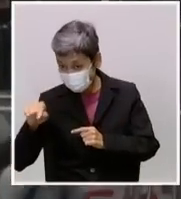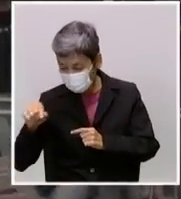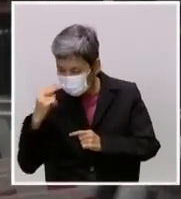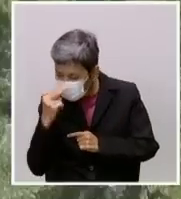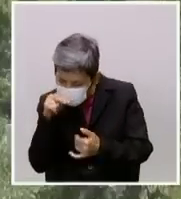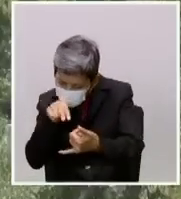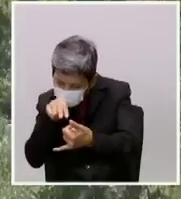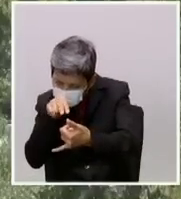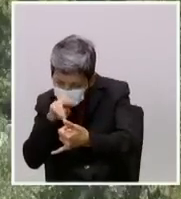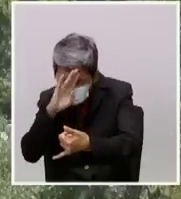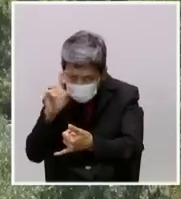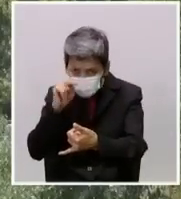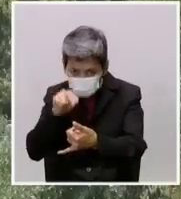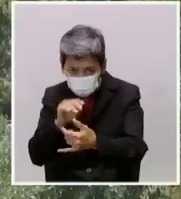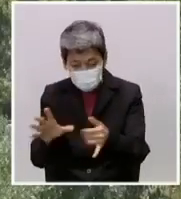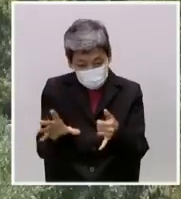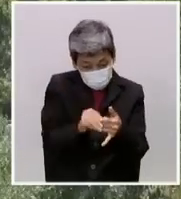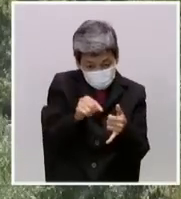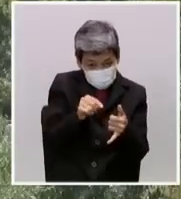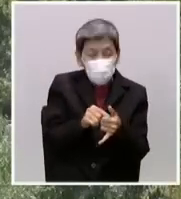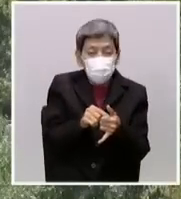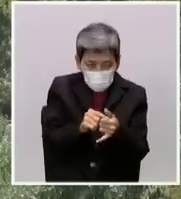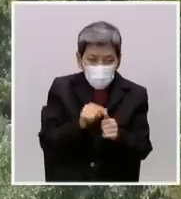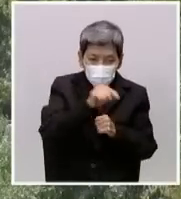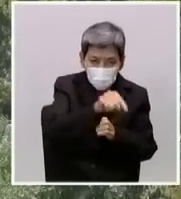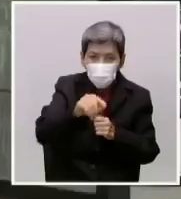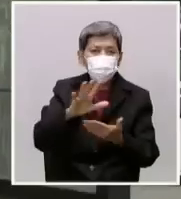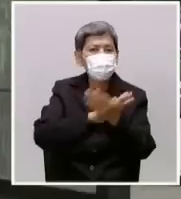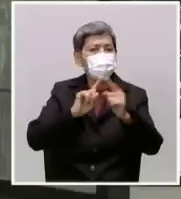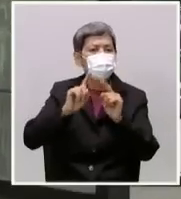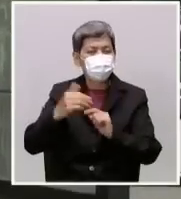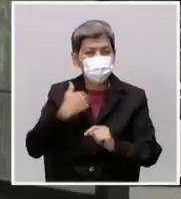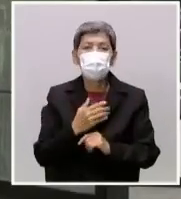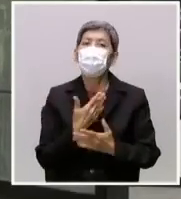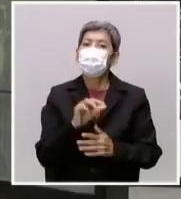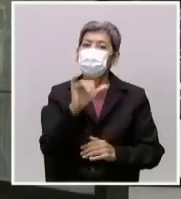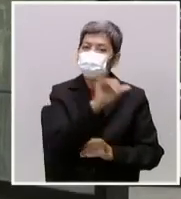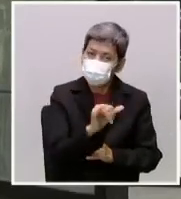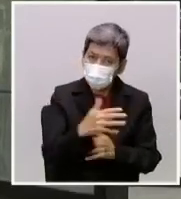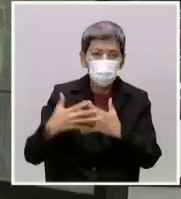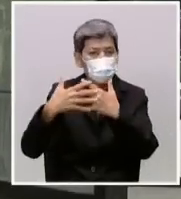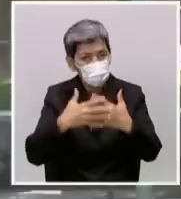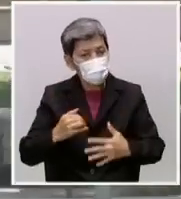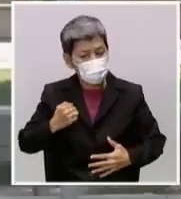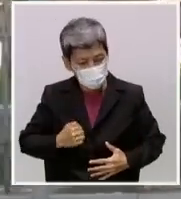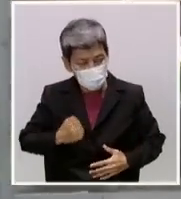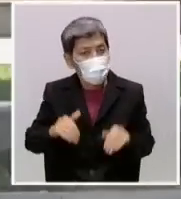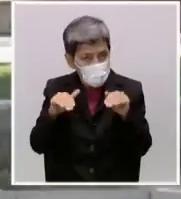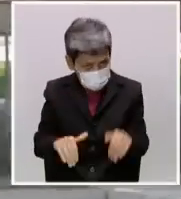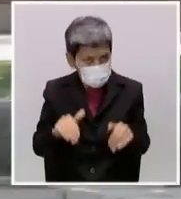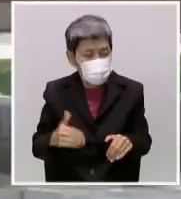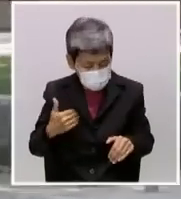ายยังคงเฝ้าติดตามอาการอยู่ผู้ติดเชื้อค่ะกระจายไปใน12ประเทศทั้งในยุโรปสหรัฐแคนาดาและออสเต